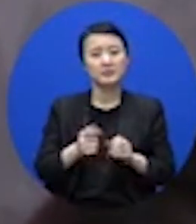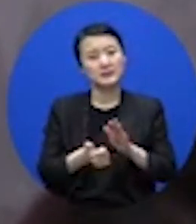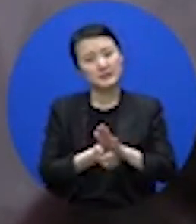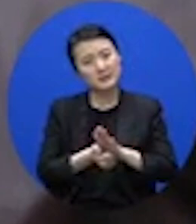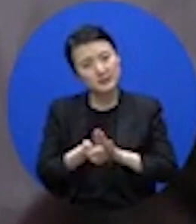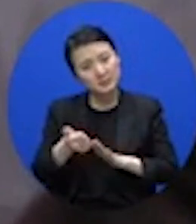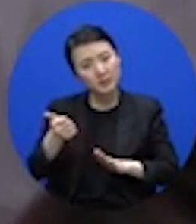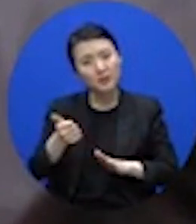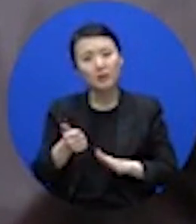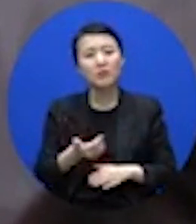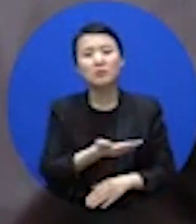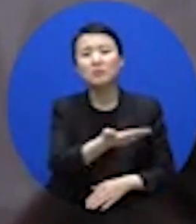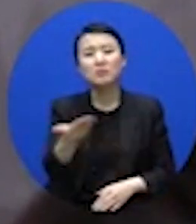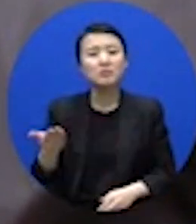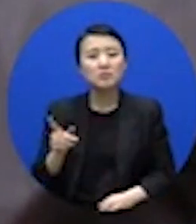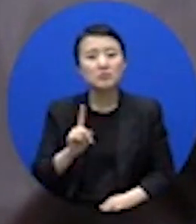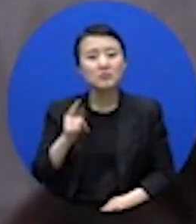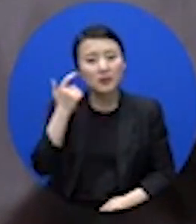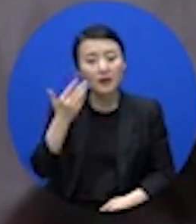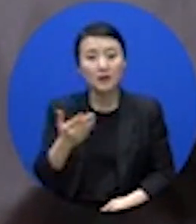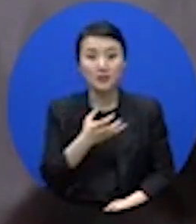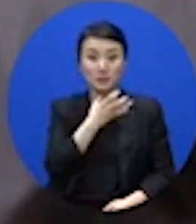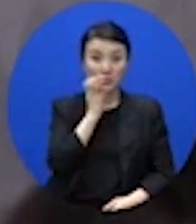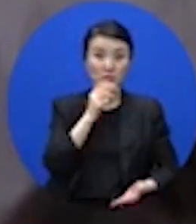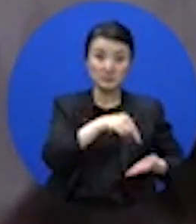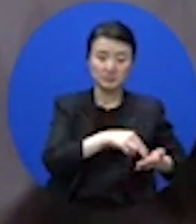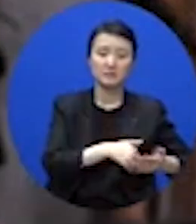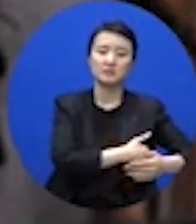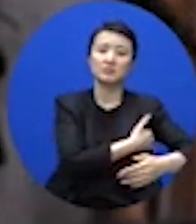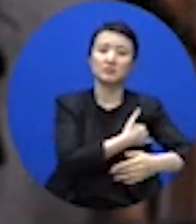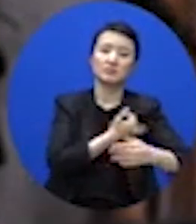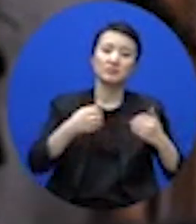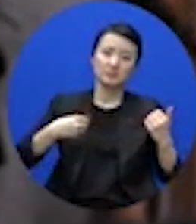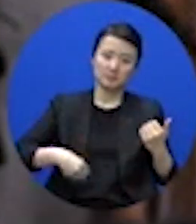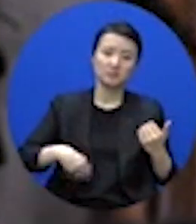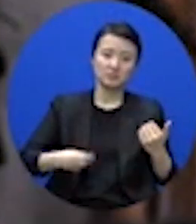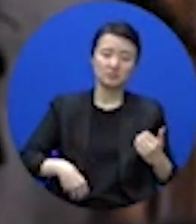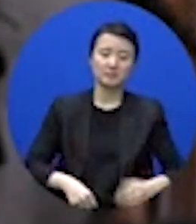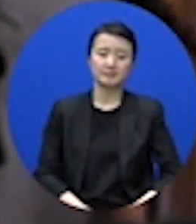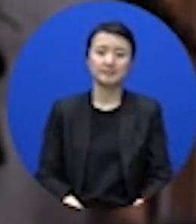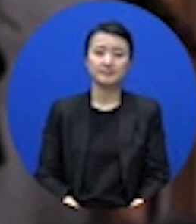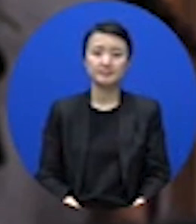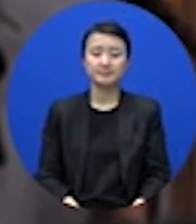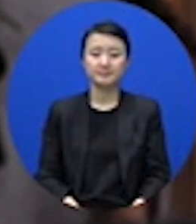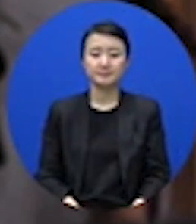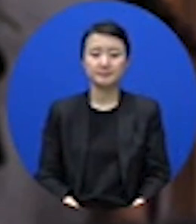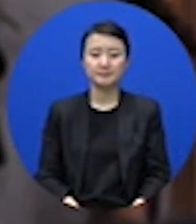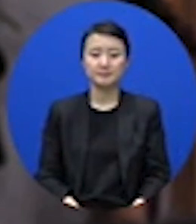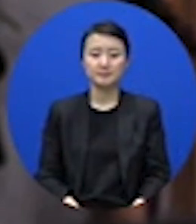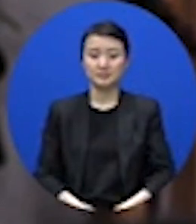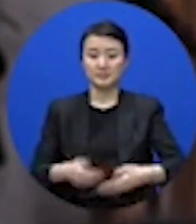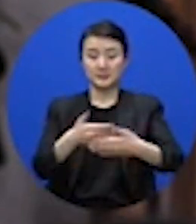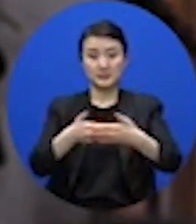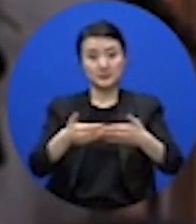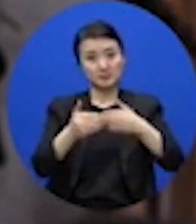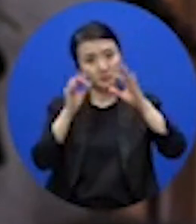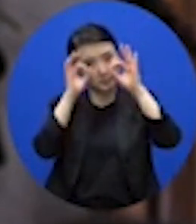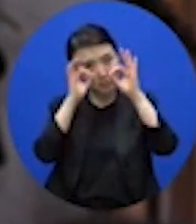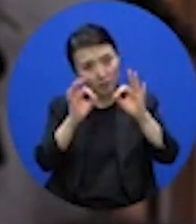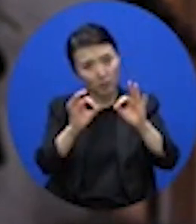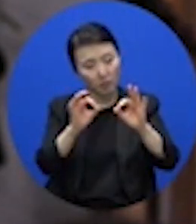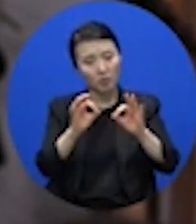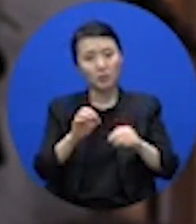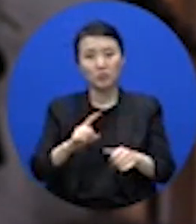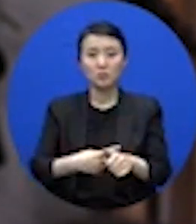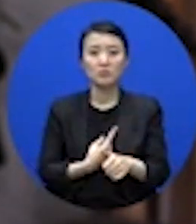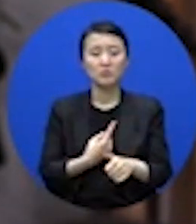것들은 무엇일까요? 이 노인에게서는 기타인데. 그렇죠? 그래서 또 이 그림을 보고